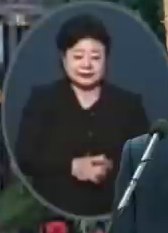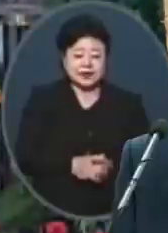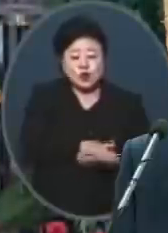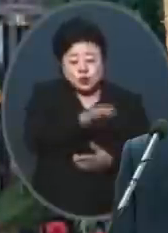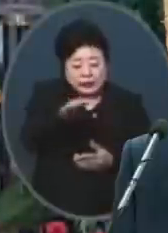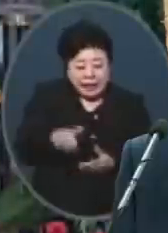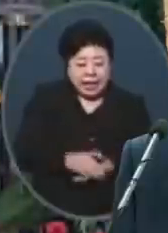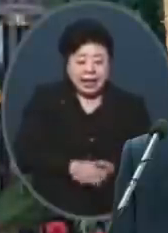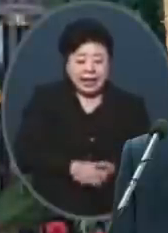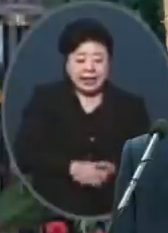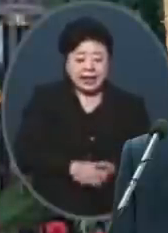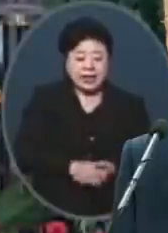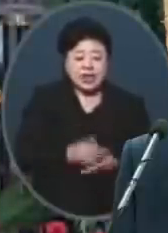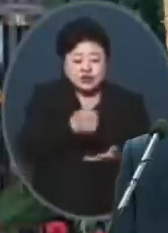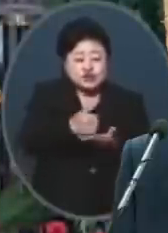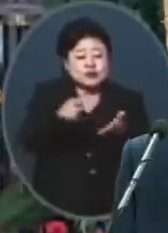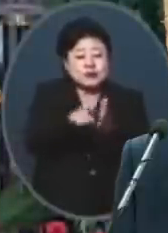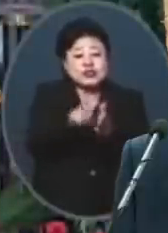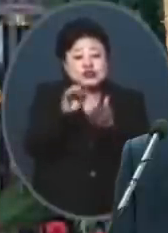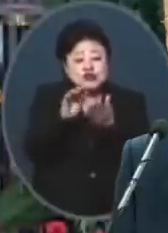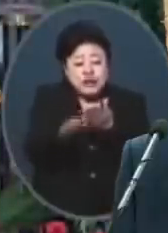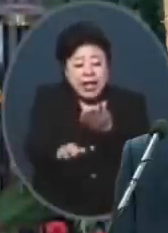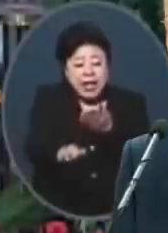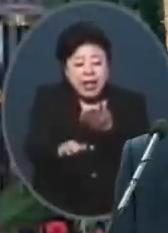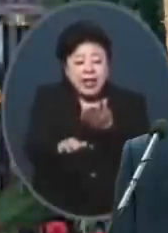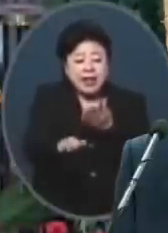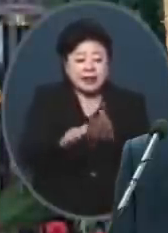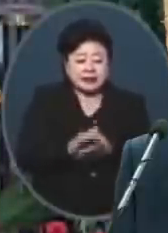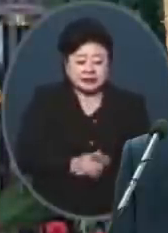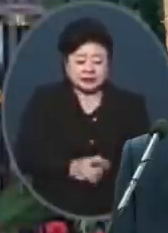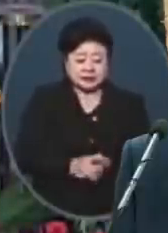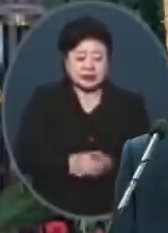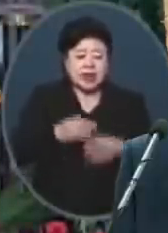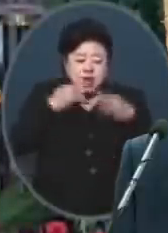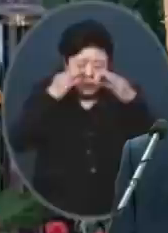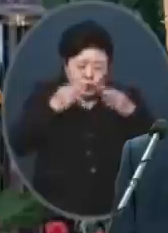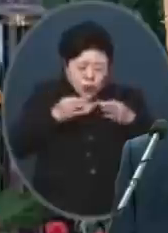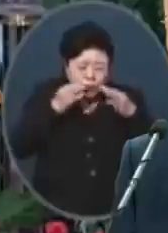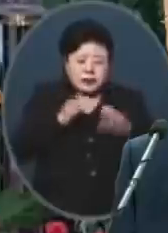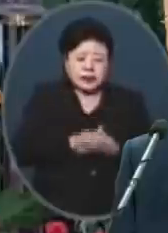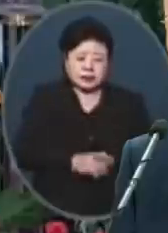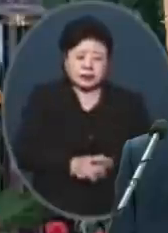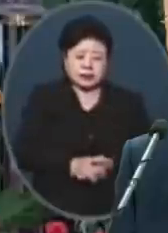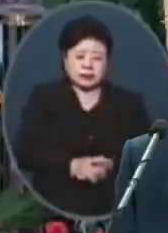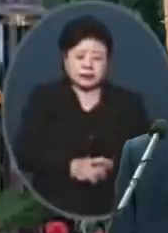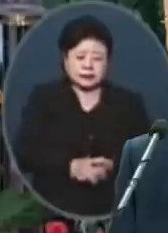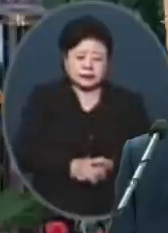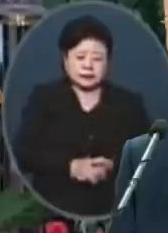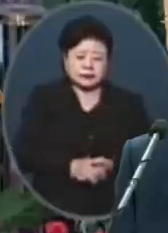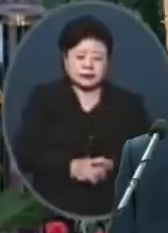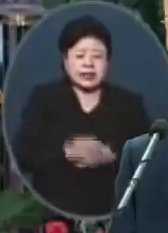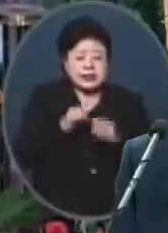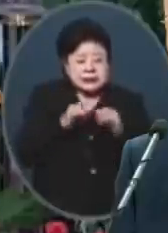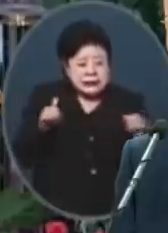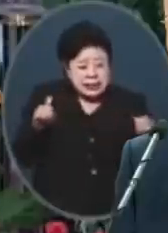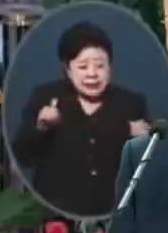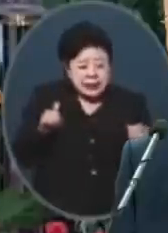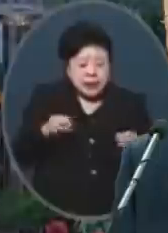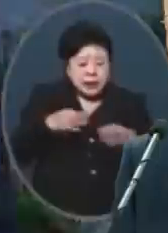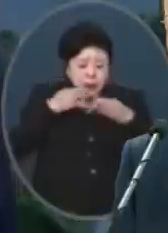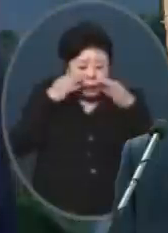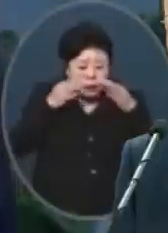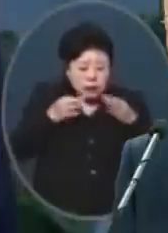우리가 주님을 믿고 난 다음에 인간적인 노력을 아무리 해도 인간적인